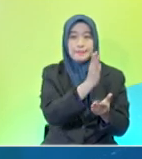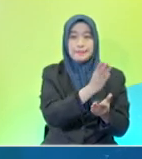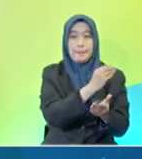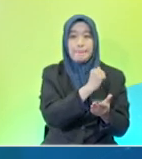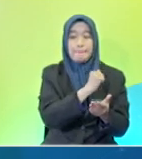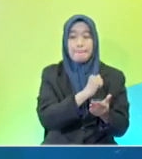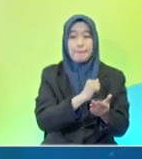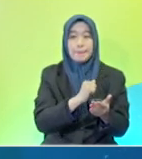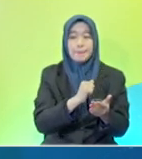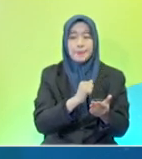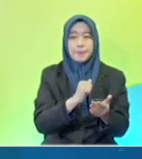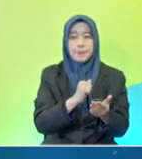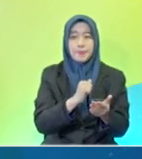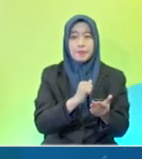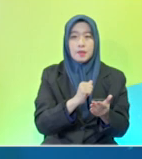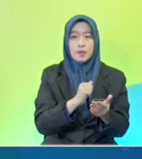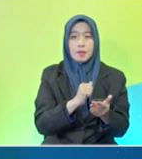Bismillahirrahmanirrahim.